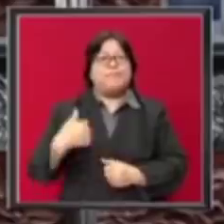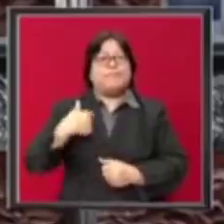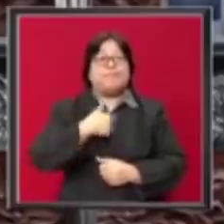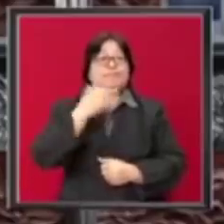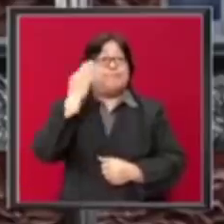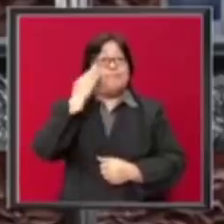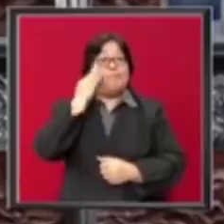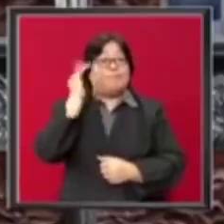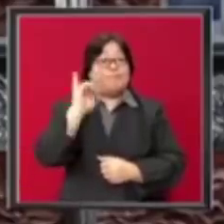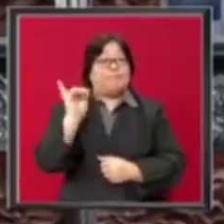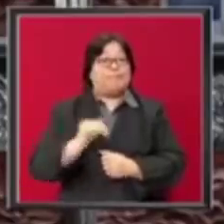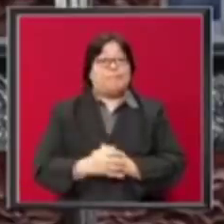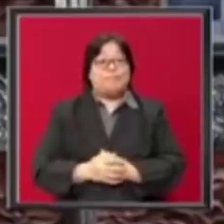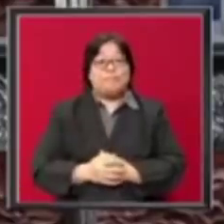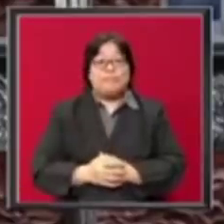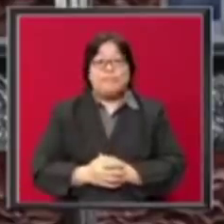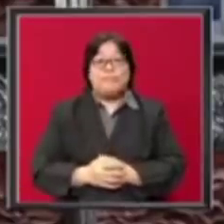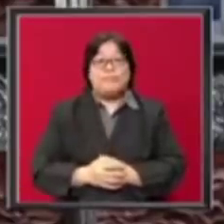Kita tahu juga bahawa